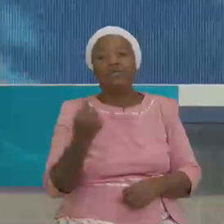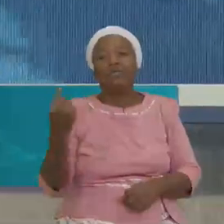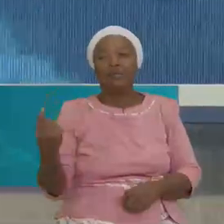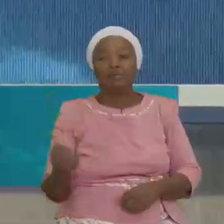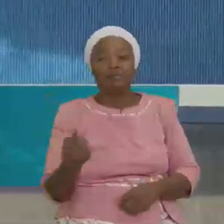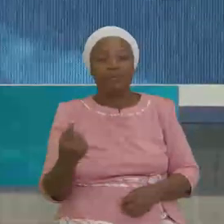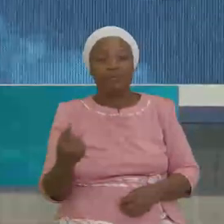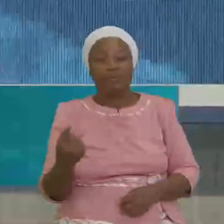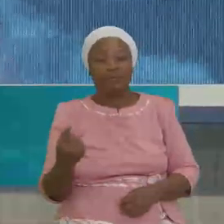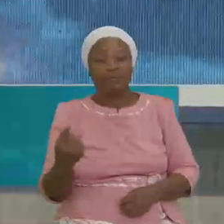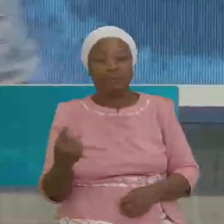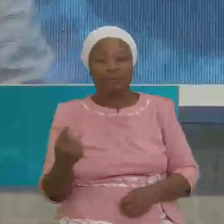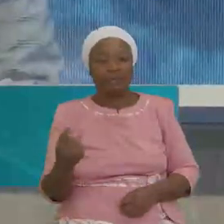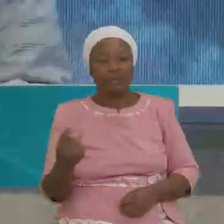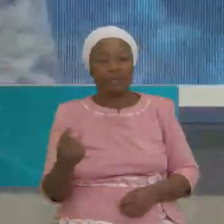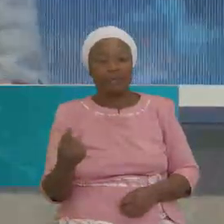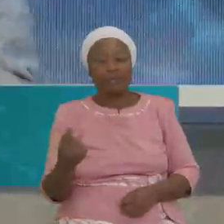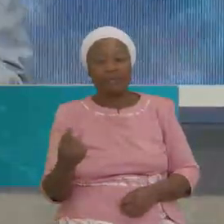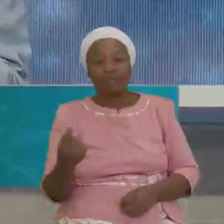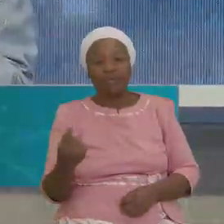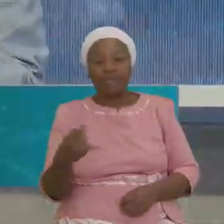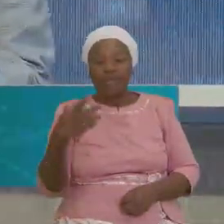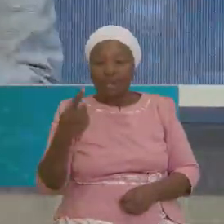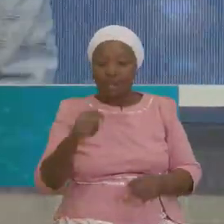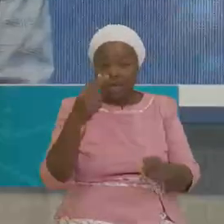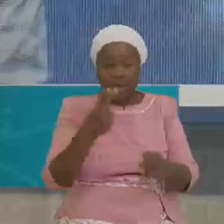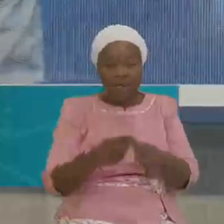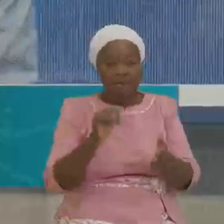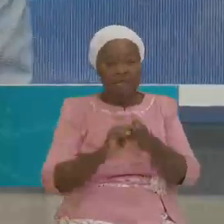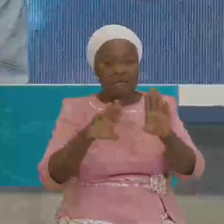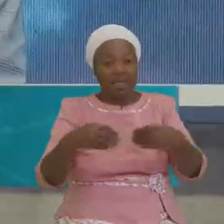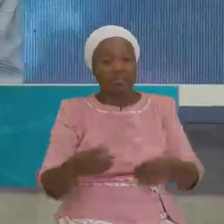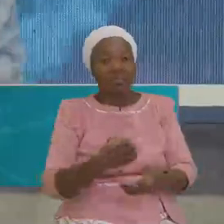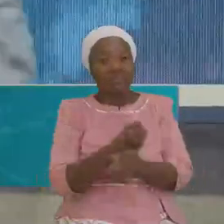subsiste toujours, ce nom demeure puissant toujours.